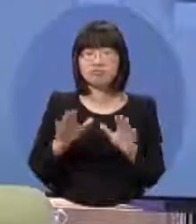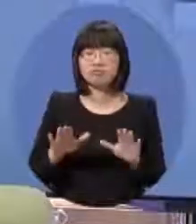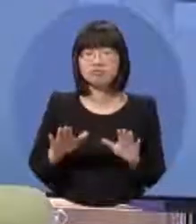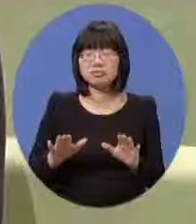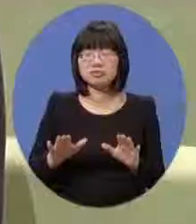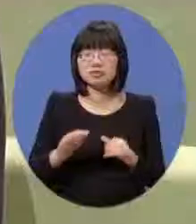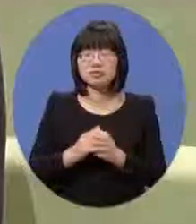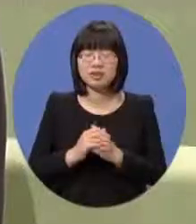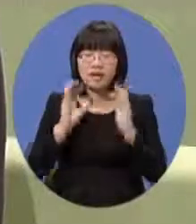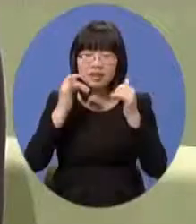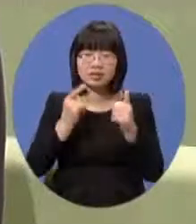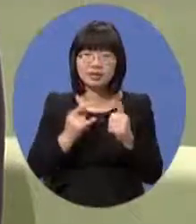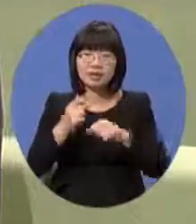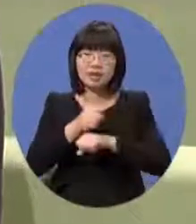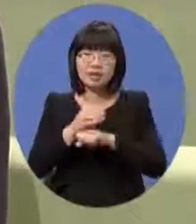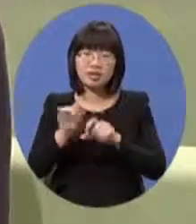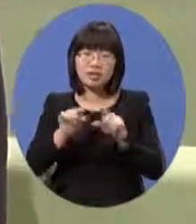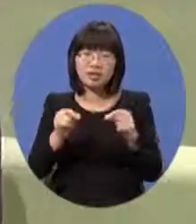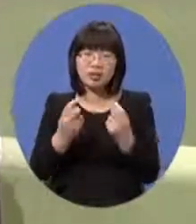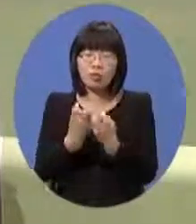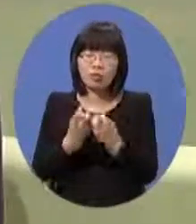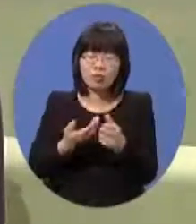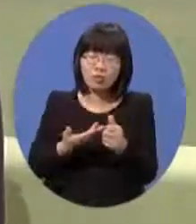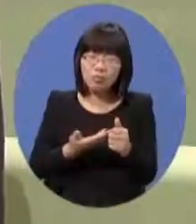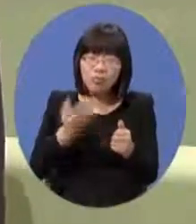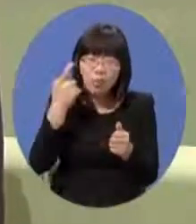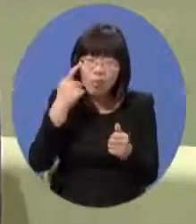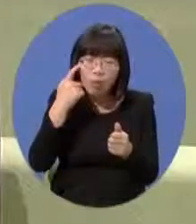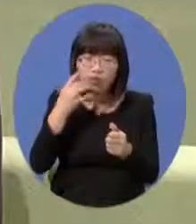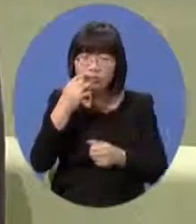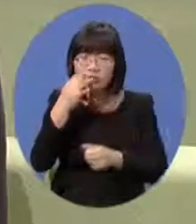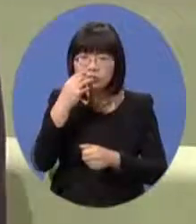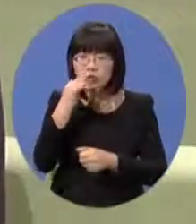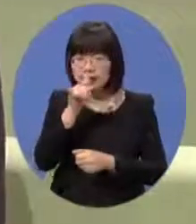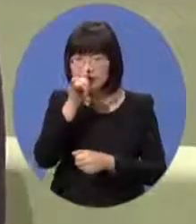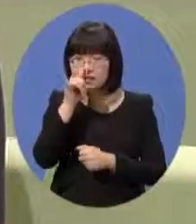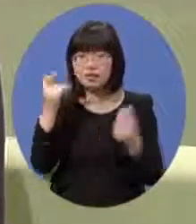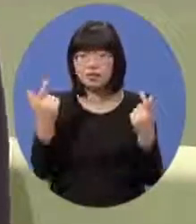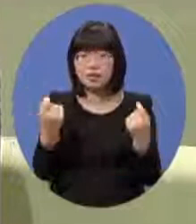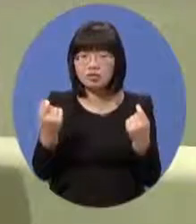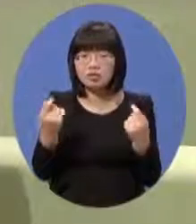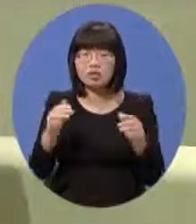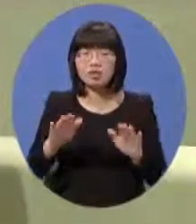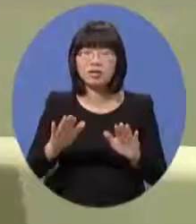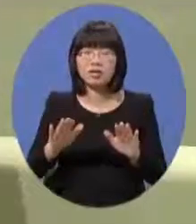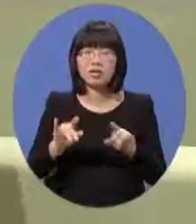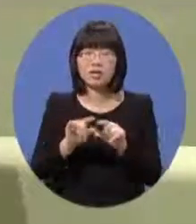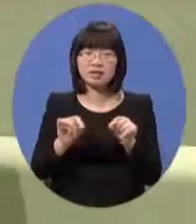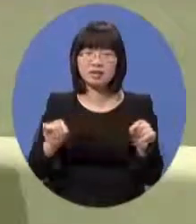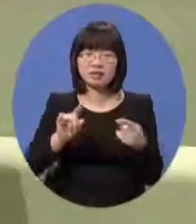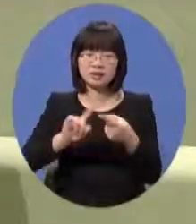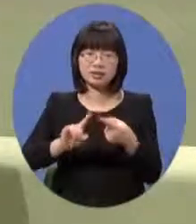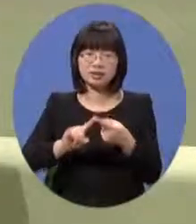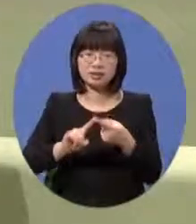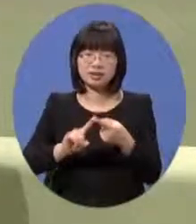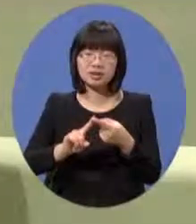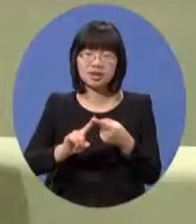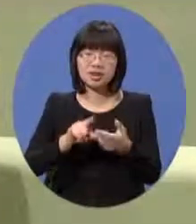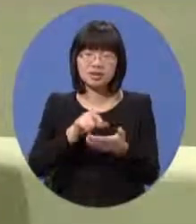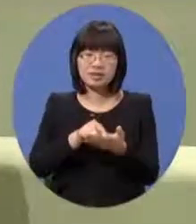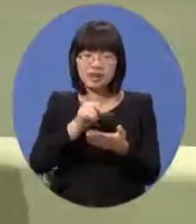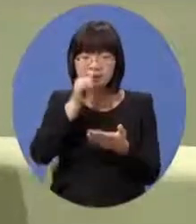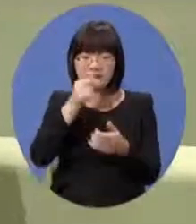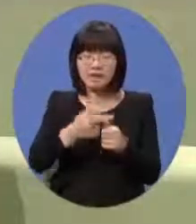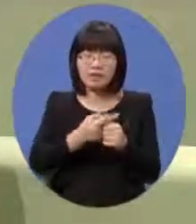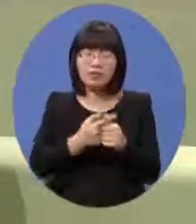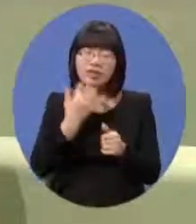사실은 아이들에게 다양한 음식을 어떻게 먹이냐 그런 것들이 궁금을 하실 텐데 사실 음식 자체에서 띠는